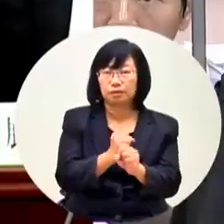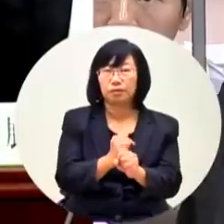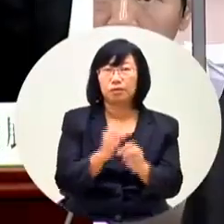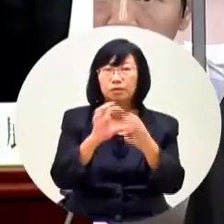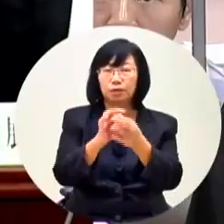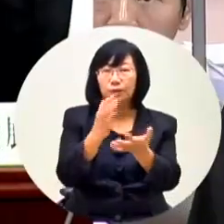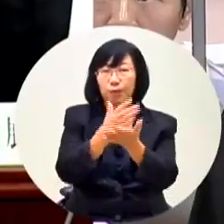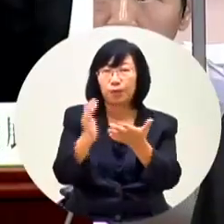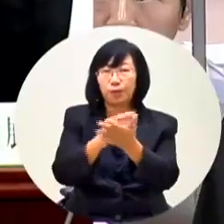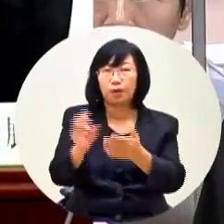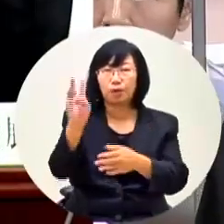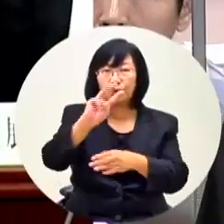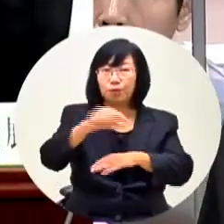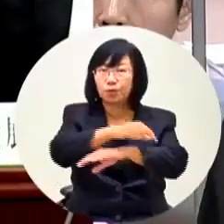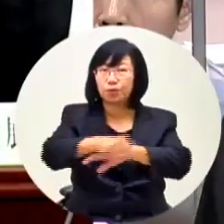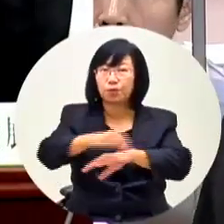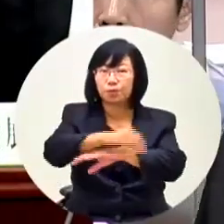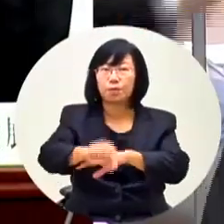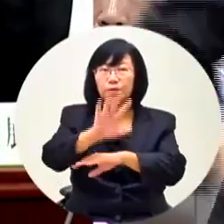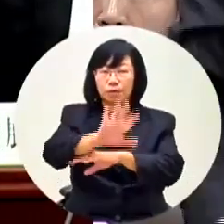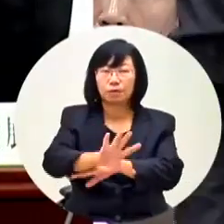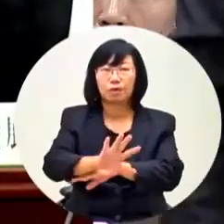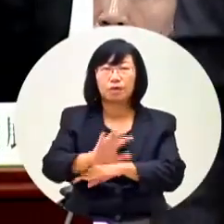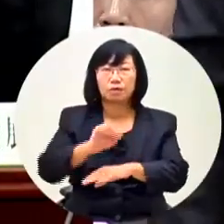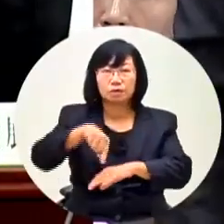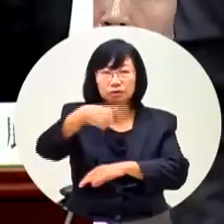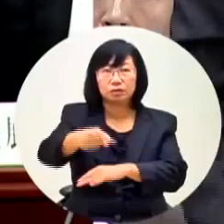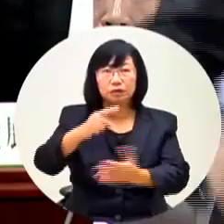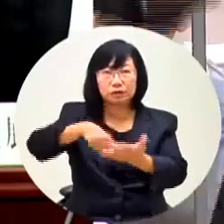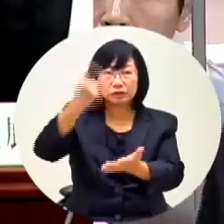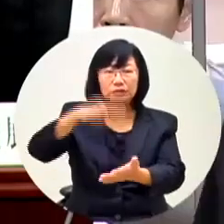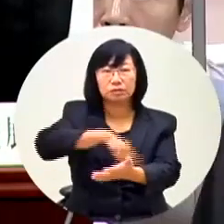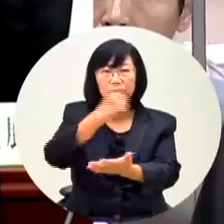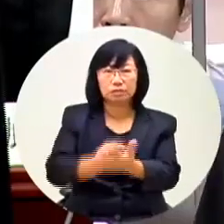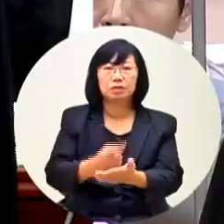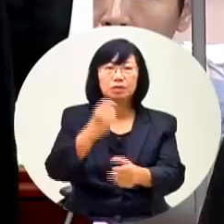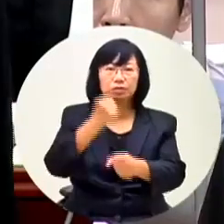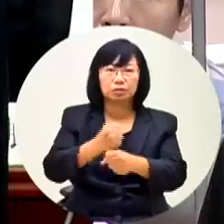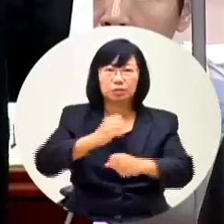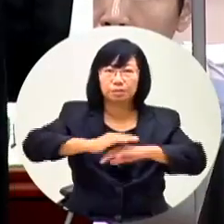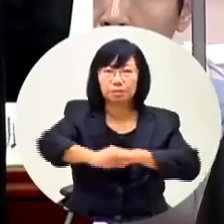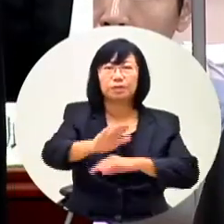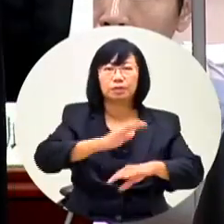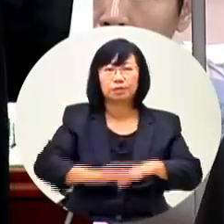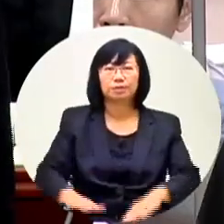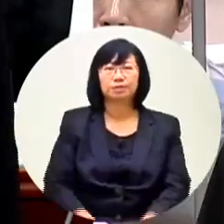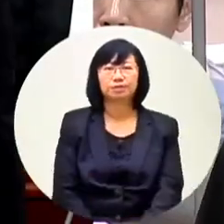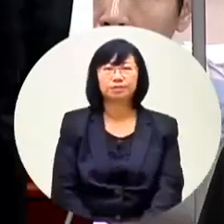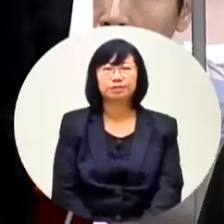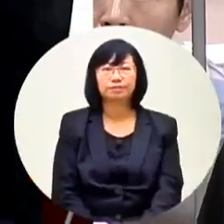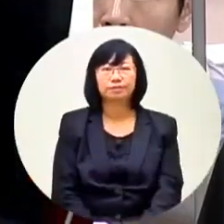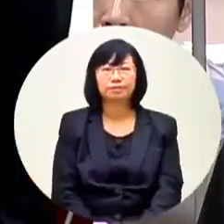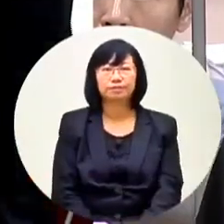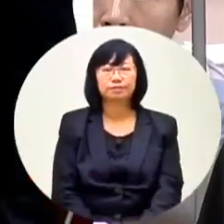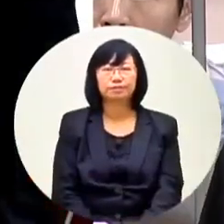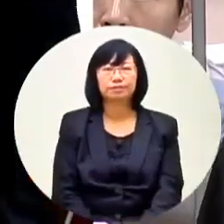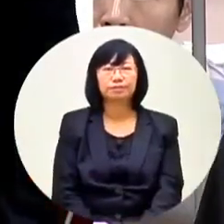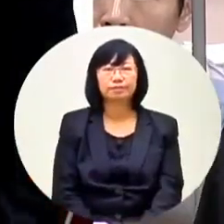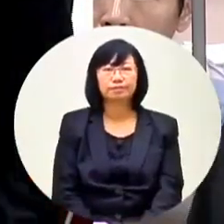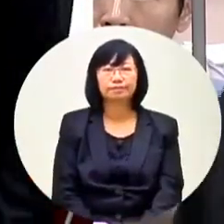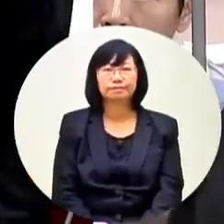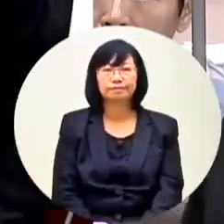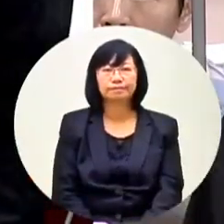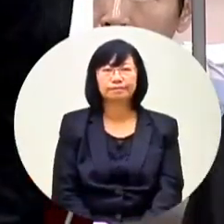沟，排水沟做完了又一次铺平。 路跟六合同，5月14号跑步完工，5月12号就出现